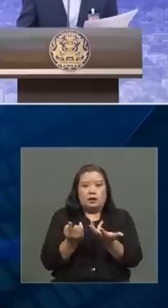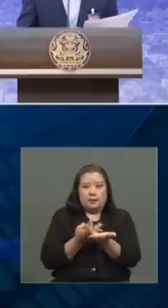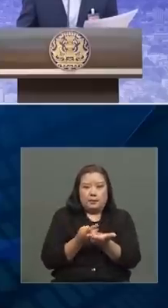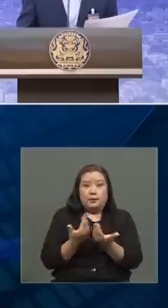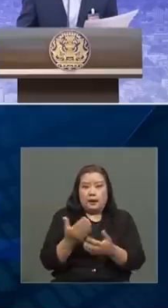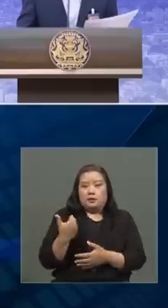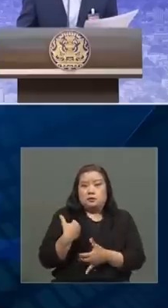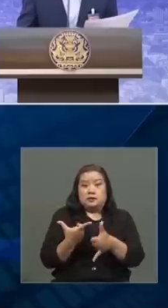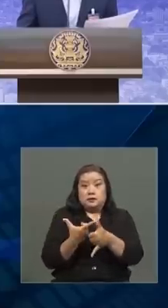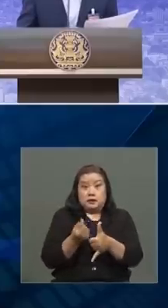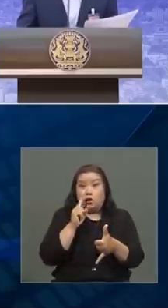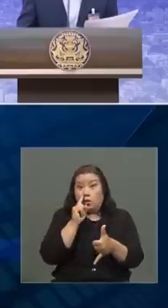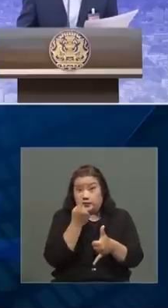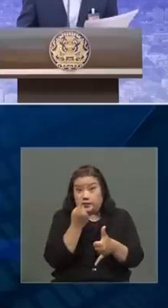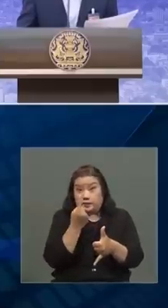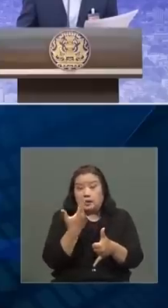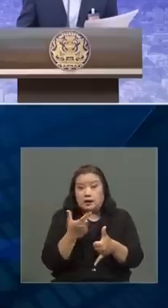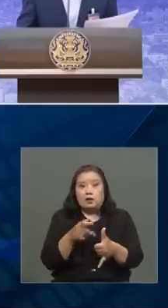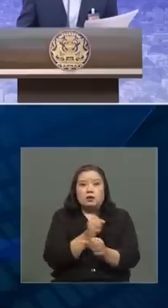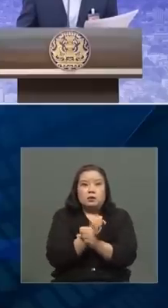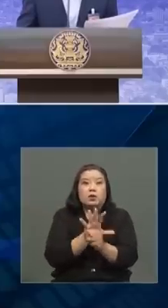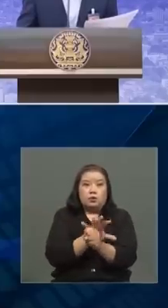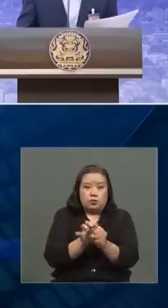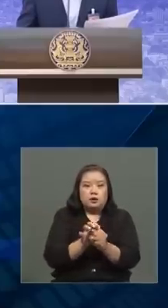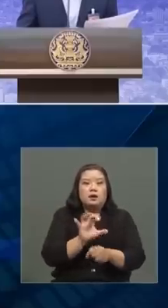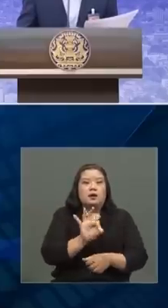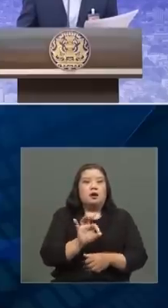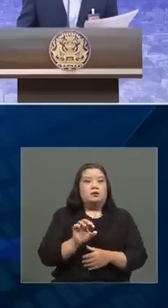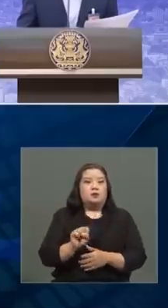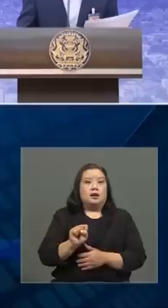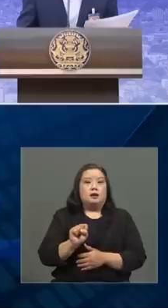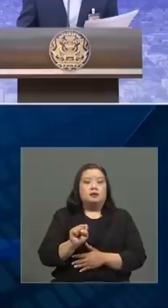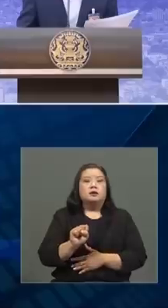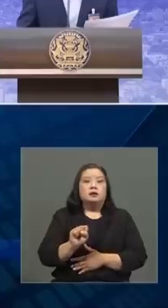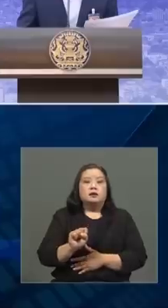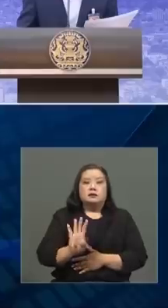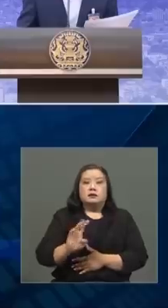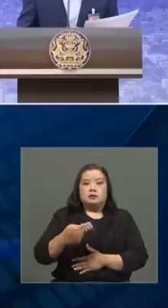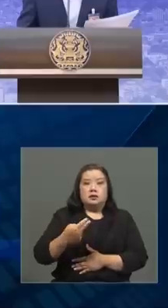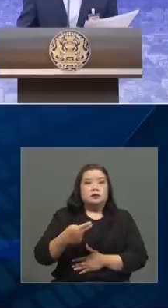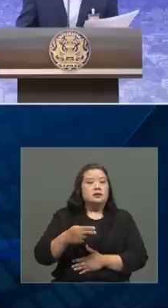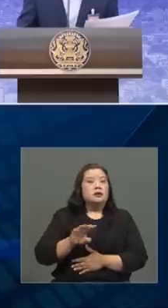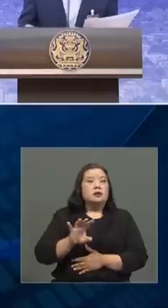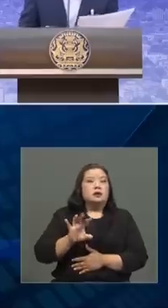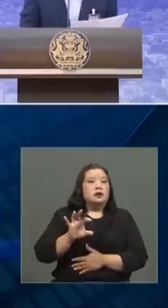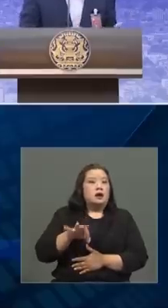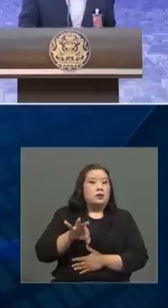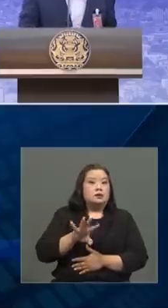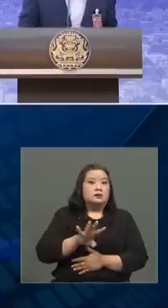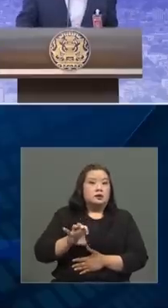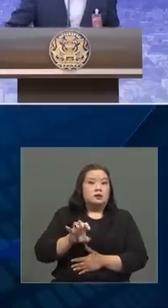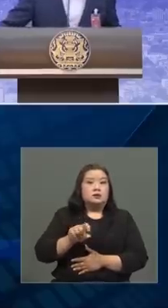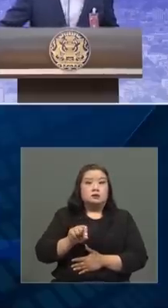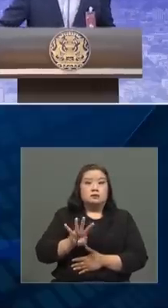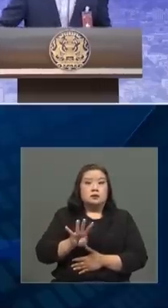เป็นเข็มที่หนึ่งนะครับอยู่ที่สี่ประทานโทษครับเก้าแสนสี่หมื่นเก้าพัน 124รายนะ